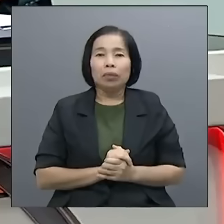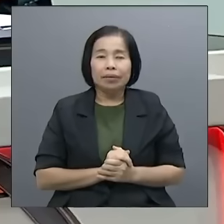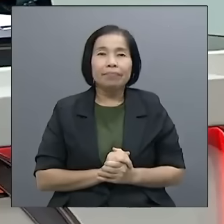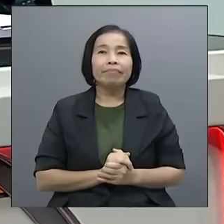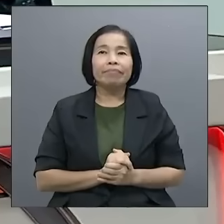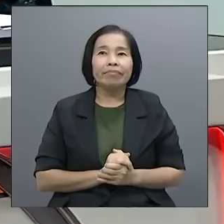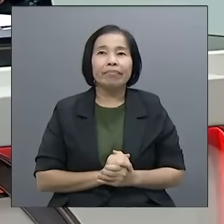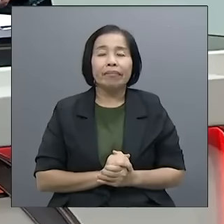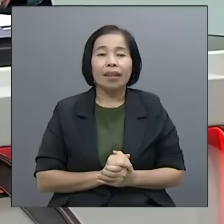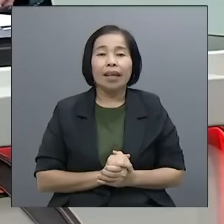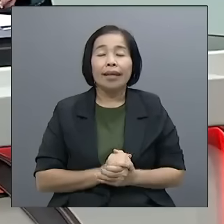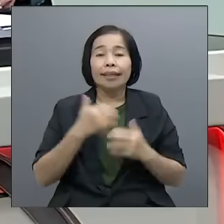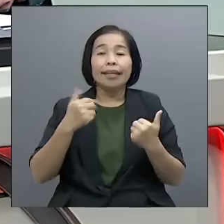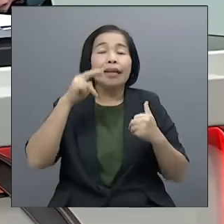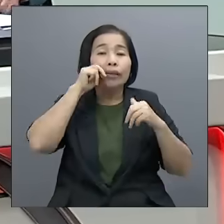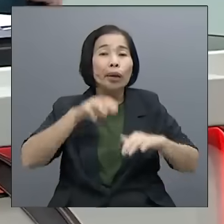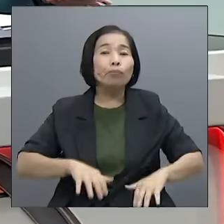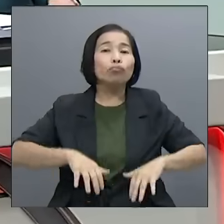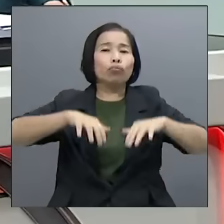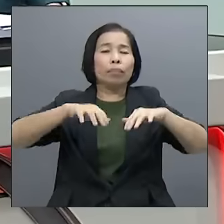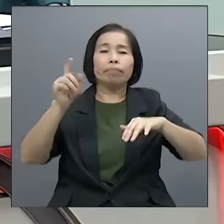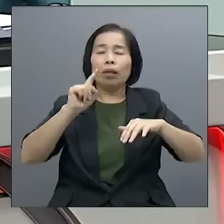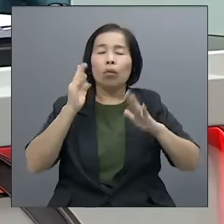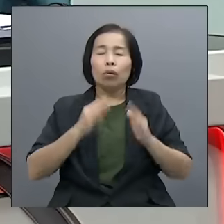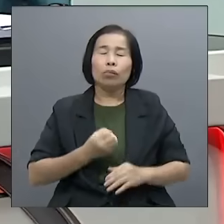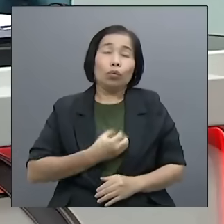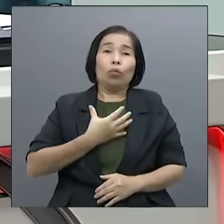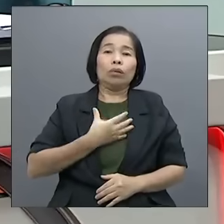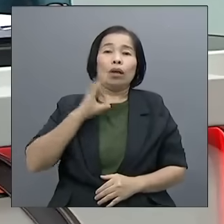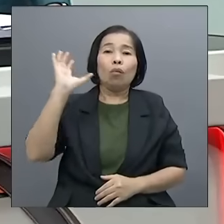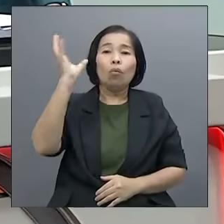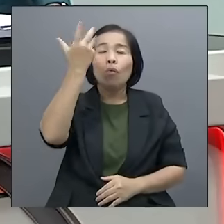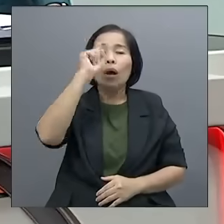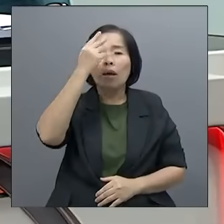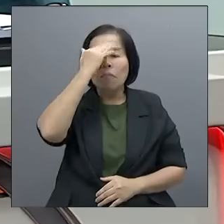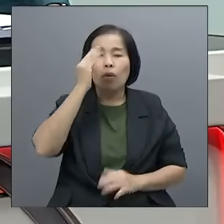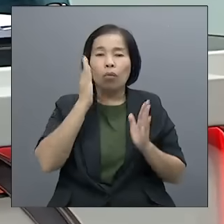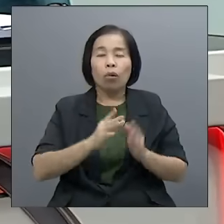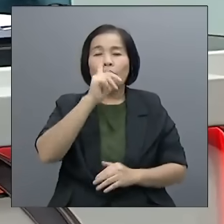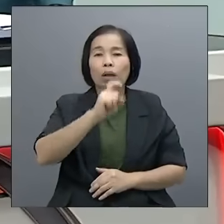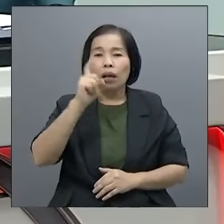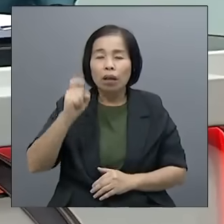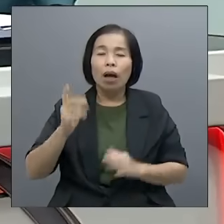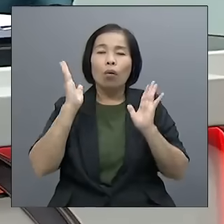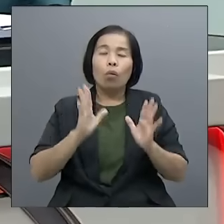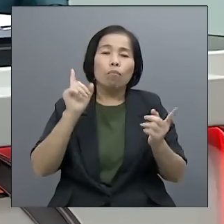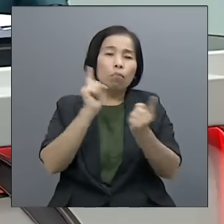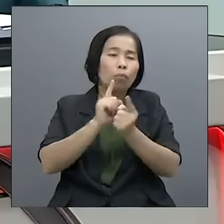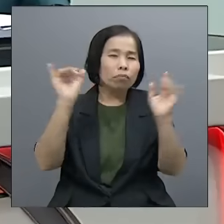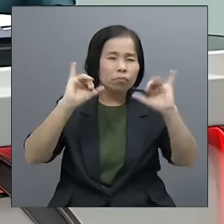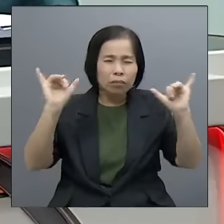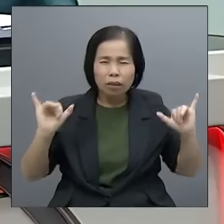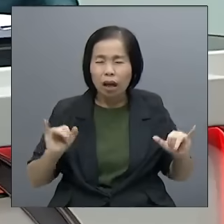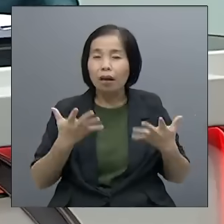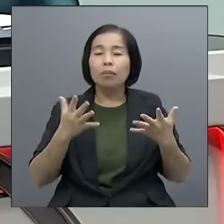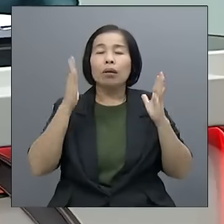เหตุน้ำท่วมที่ลิเบียตอนนี้สร้างความแตกตื่นไปทั่วตกใจไปทั่วโลกนะคะหลังจากที่ตัวเลขผู้เสียชีวิตผู้สูญหายเนี่ยสูงนับหมื่นคนสภาพบ้านเมือง